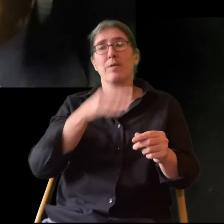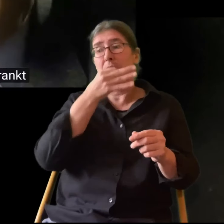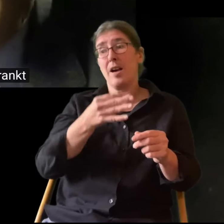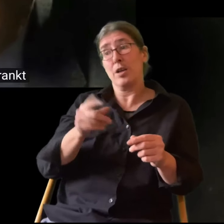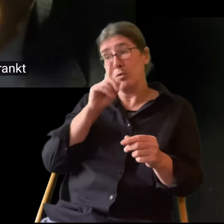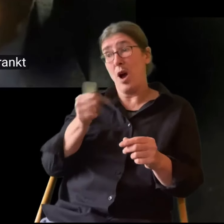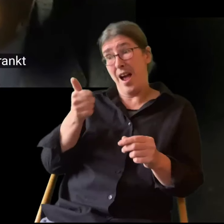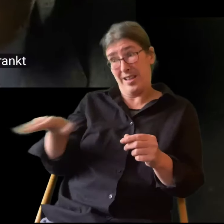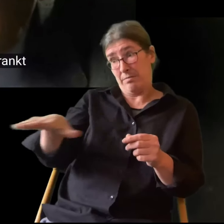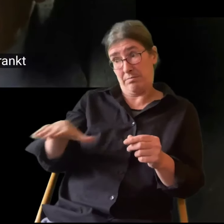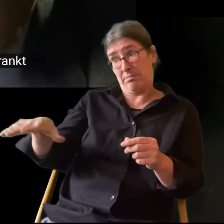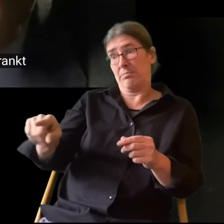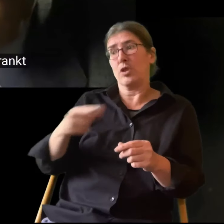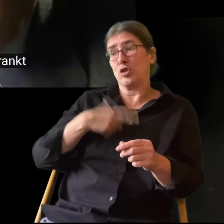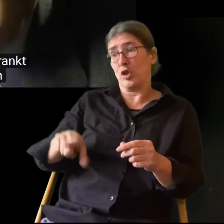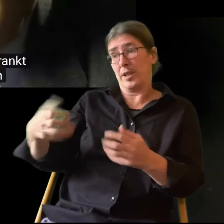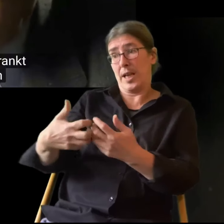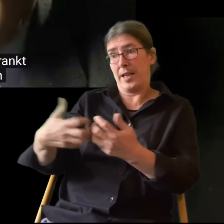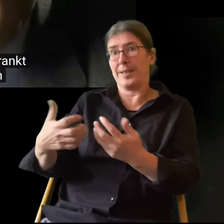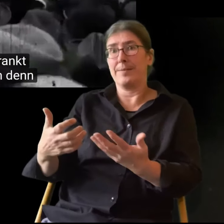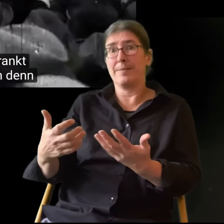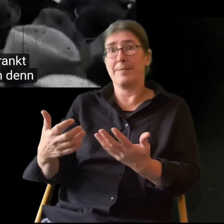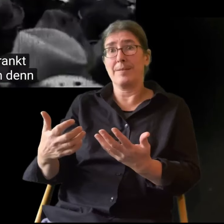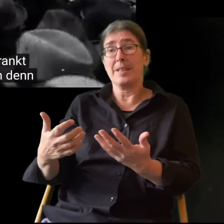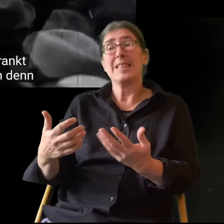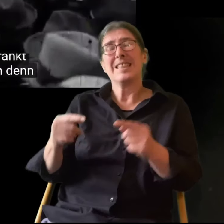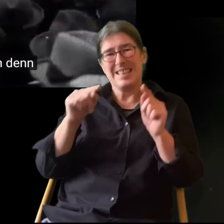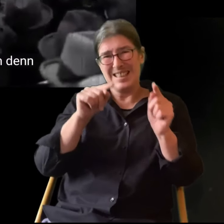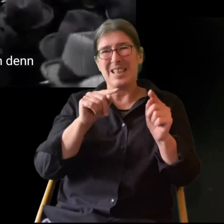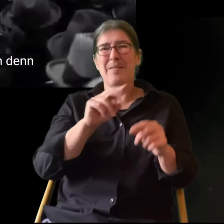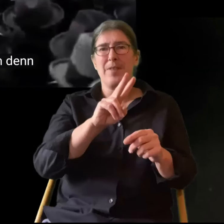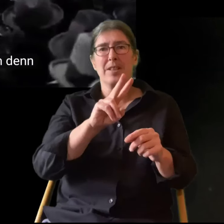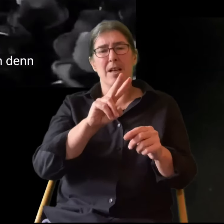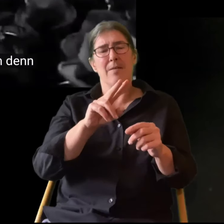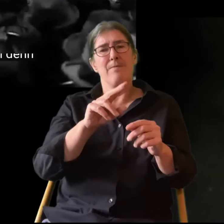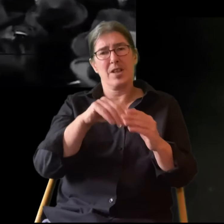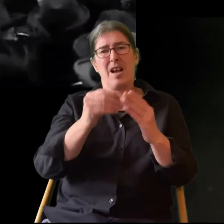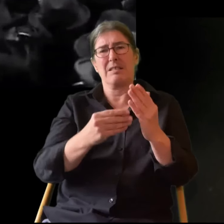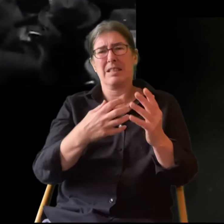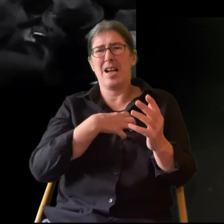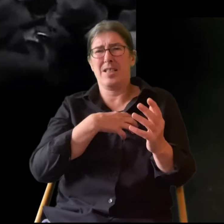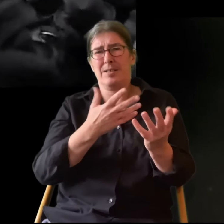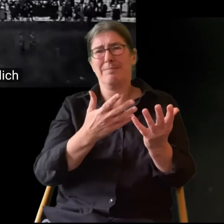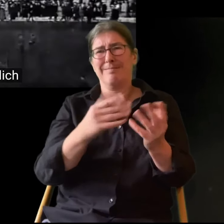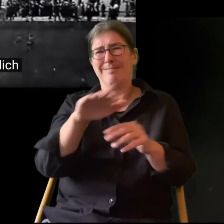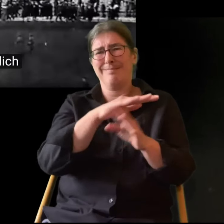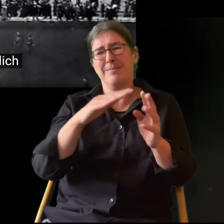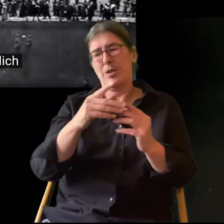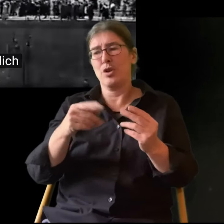dann Versailles gekrankt, durch die ganze Weimarer Republik hindurch. Denn der Vertrag soll festschreiben, Deutschland sei